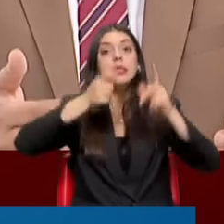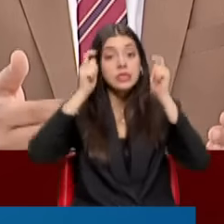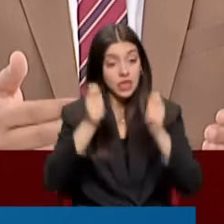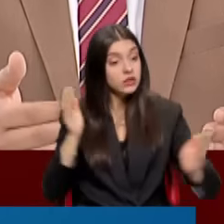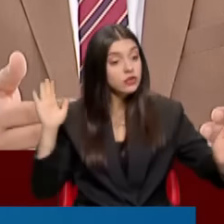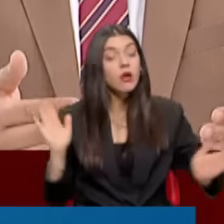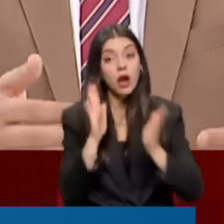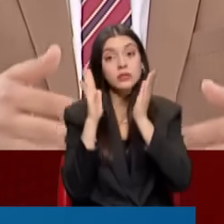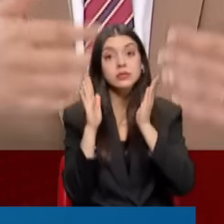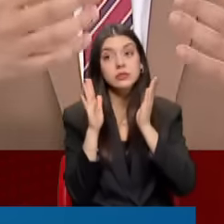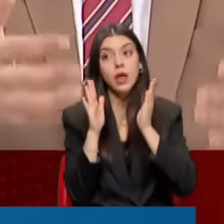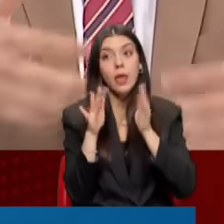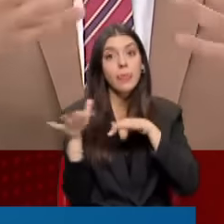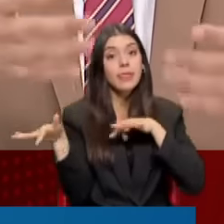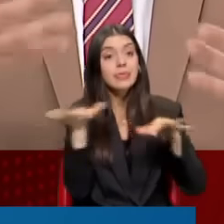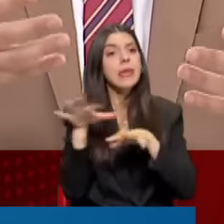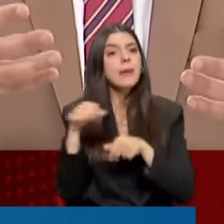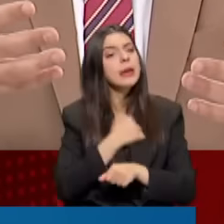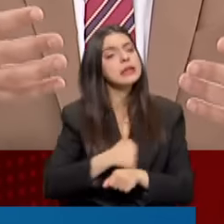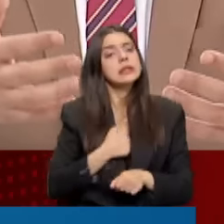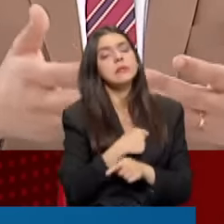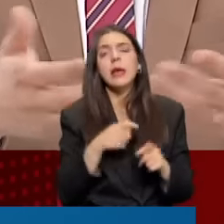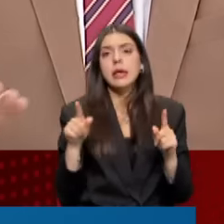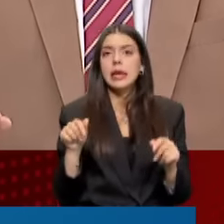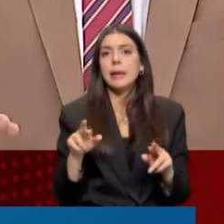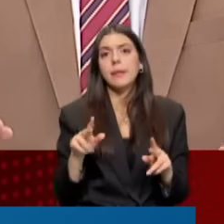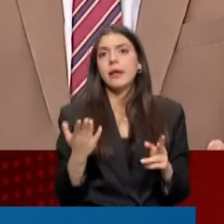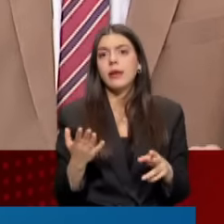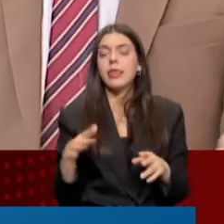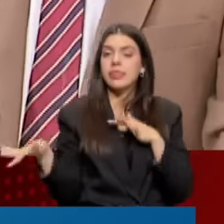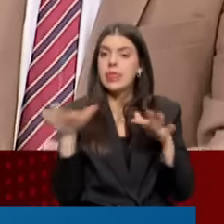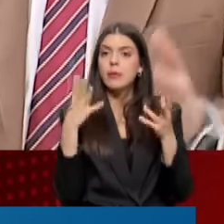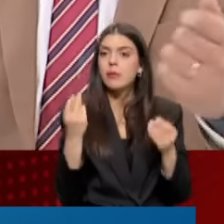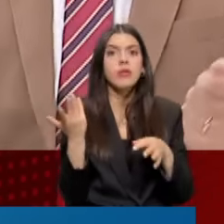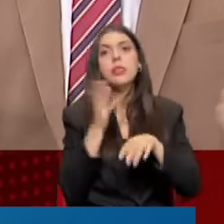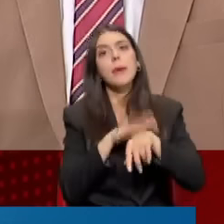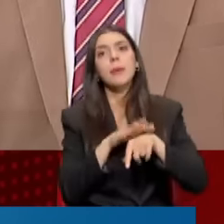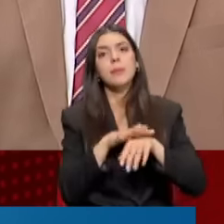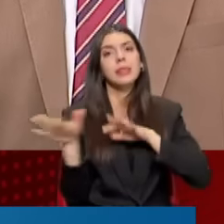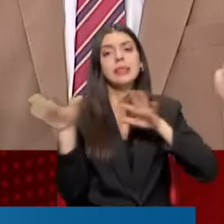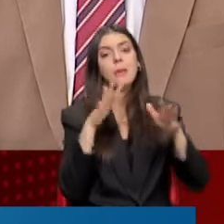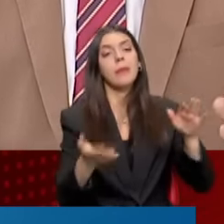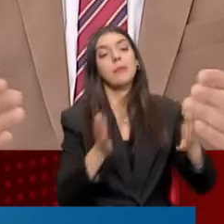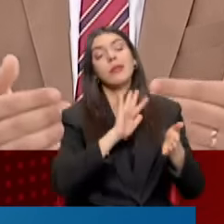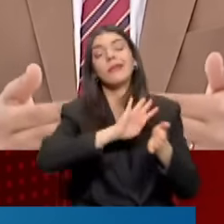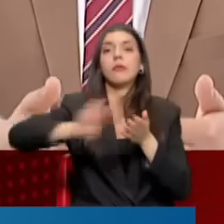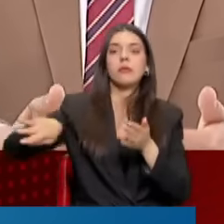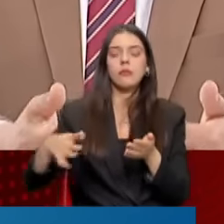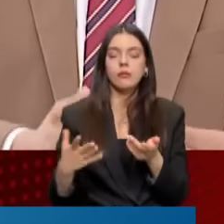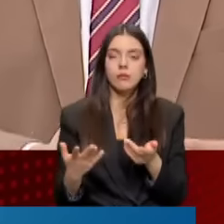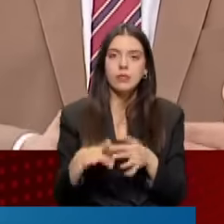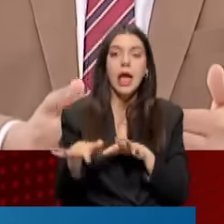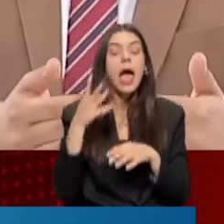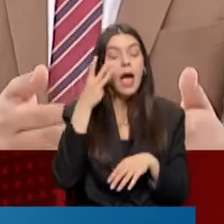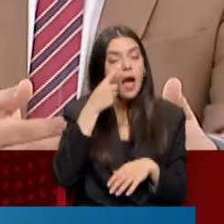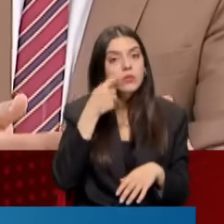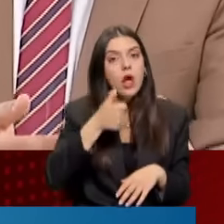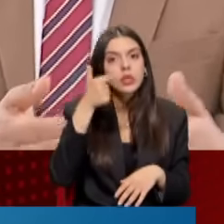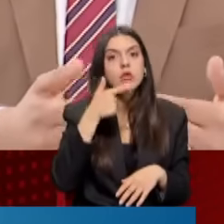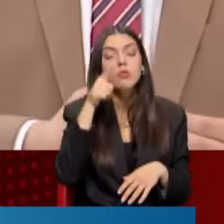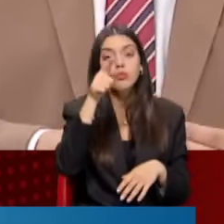karşısında yani depreme kızmak gibi bu yani deprem olacak Ne yapalım o zaman depremi yok edelim Bu fel Erdoğan da diyor ki bunu